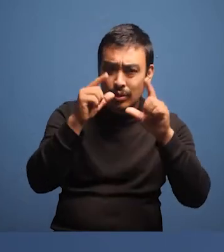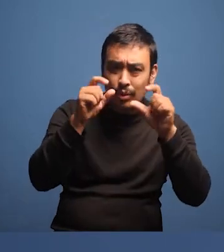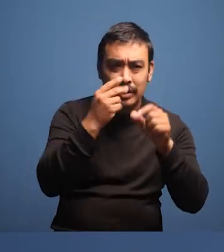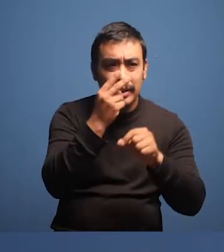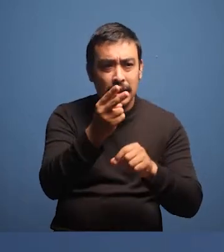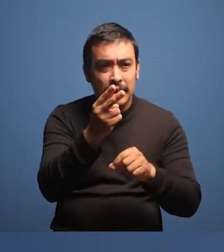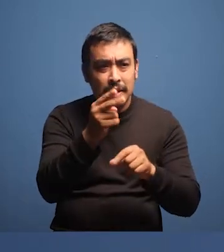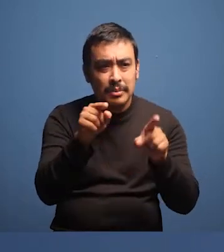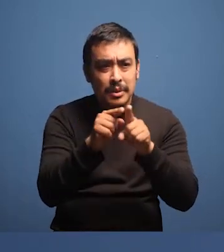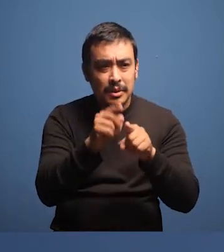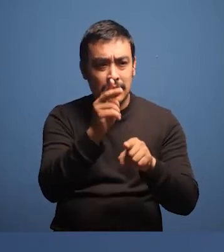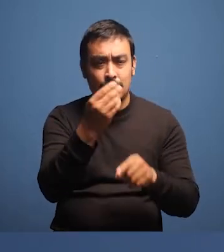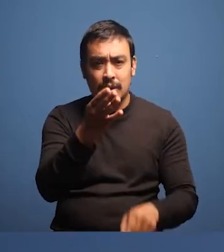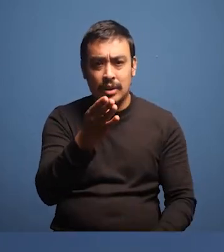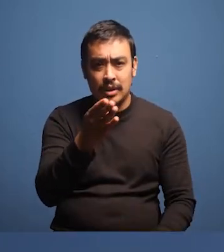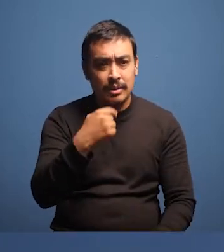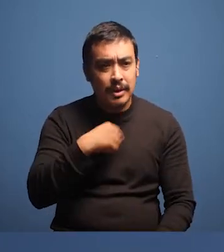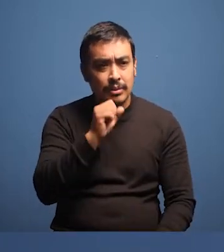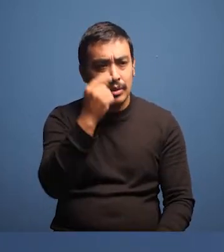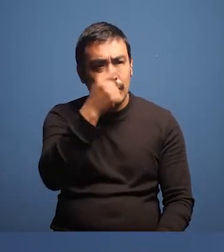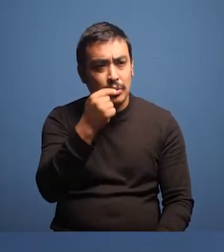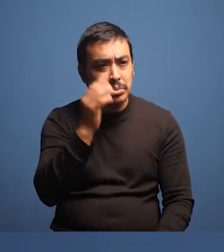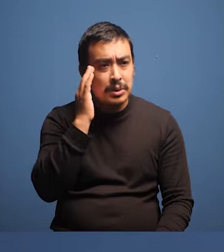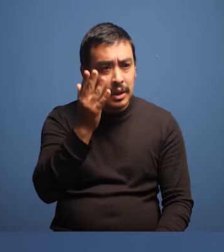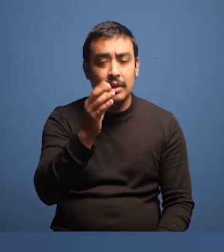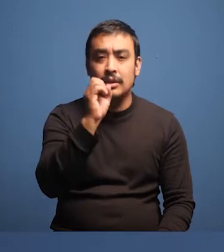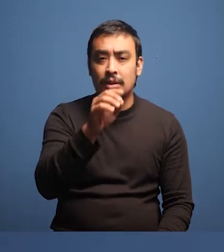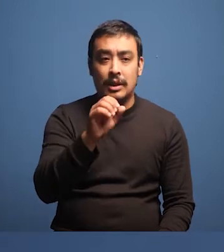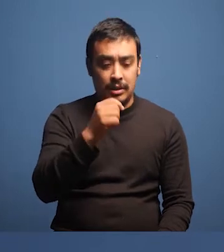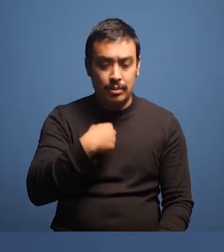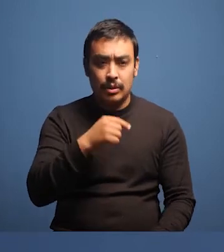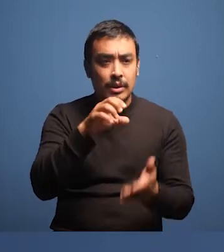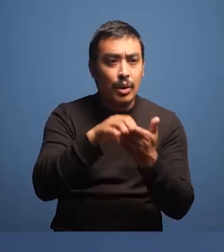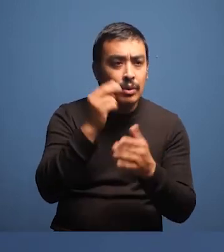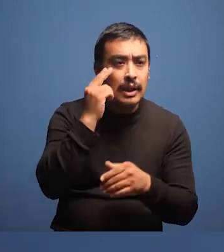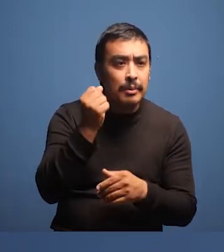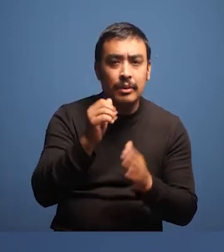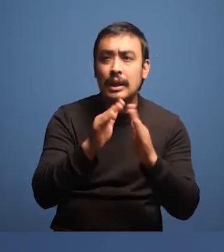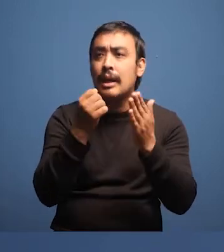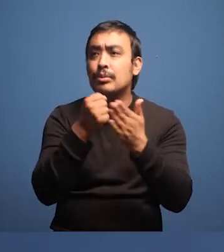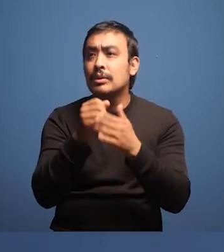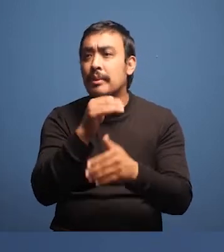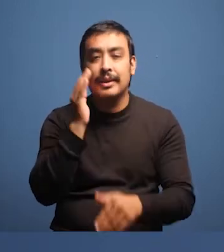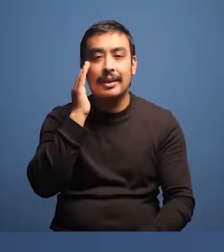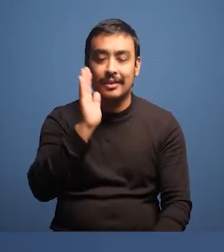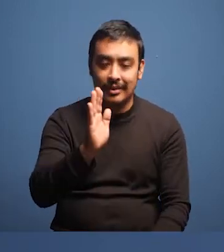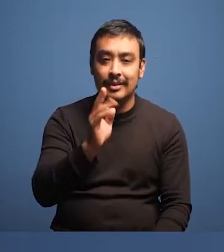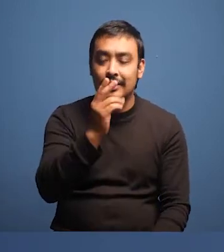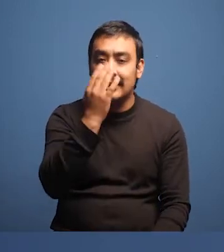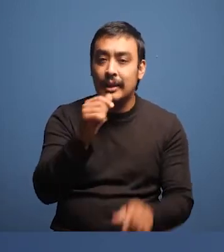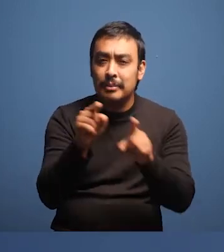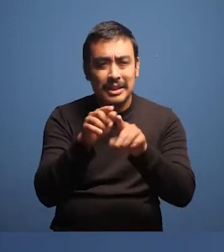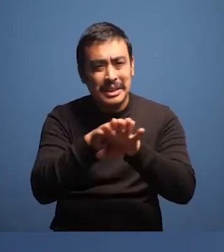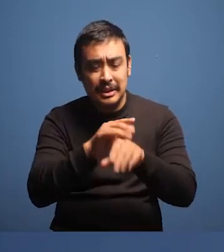हेर्दा पनि रियलमा त त्यस्तो हुँदैन नि त। मलाई उहाँको रियल फेससम्मै थाहा होइन, बट उहाँले मेरो एड्रेस थाहा पाउनु भइसक्यो, म कहाँ पुग्छु सबै थाहा पाइसक्यो नि त। त्यो हुँदा चाहिँ यति धेरै